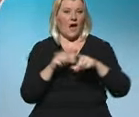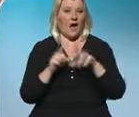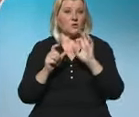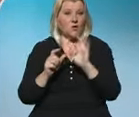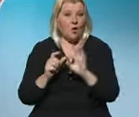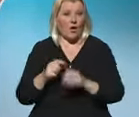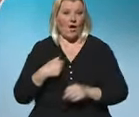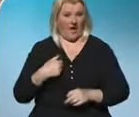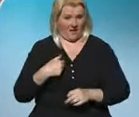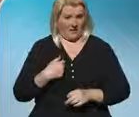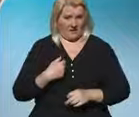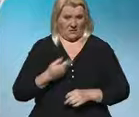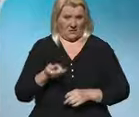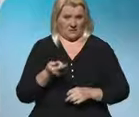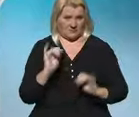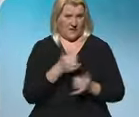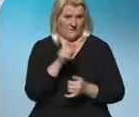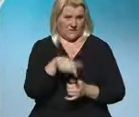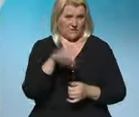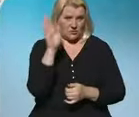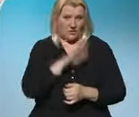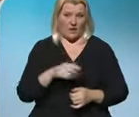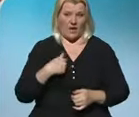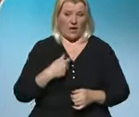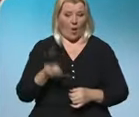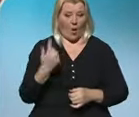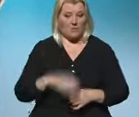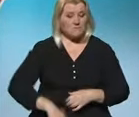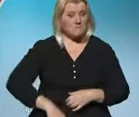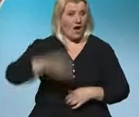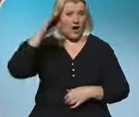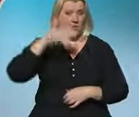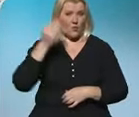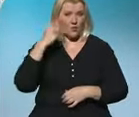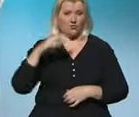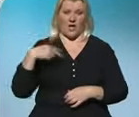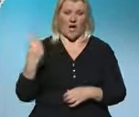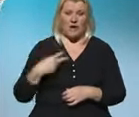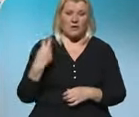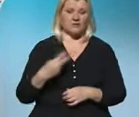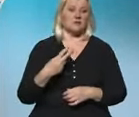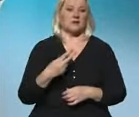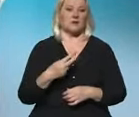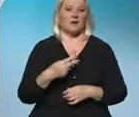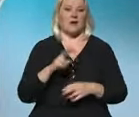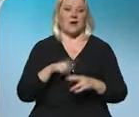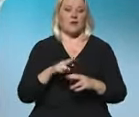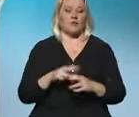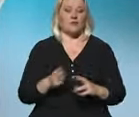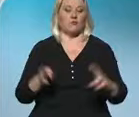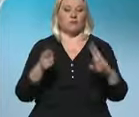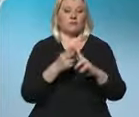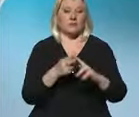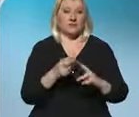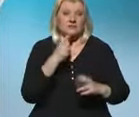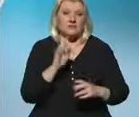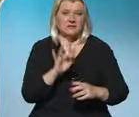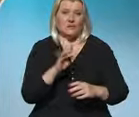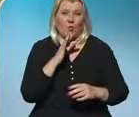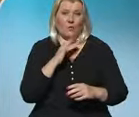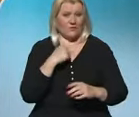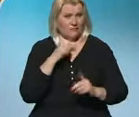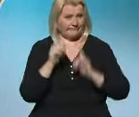od školky, udělala jsem you are beautiful. Říkám jí, ježiš farná, to se teda předvedla jako